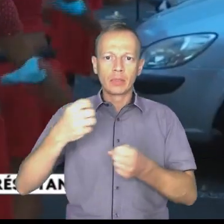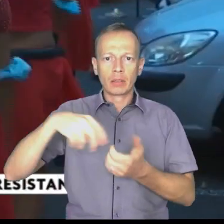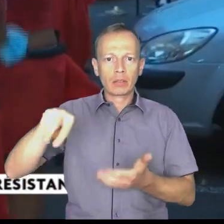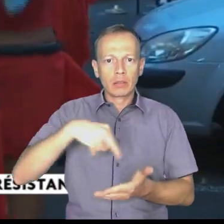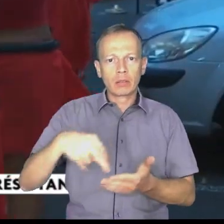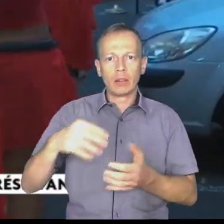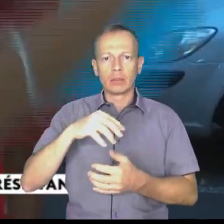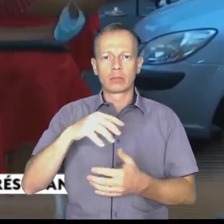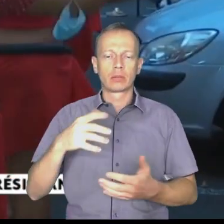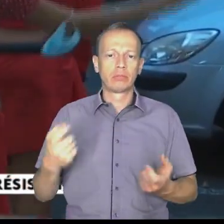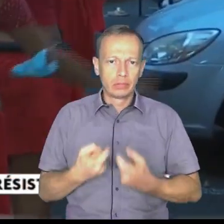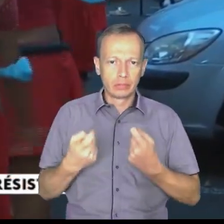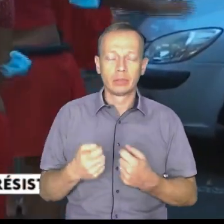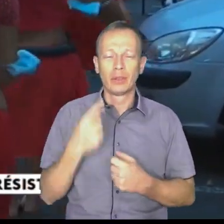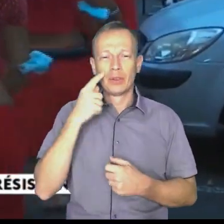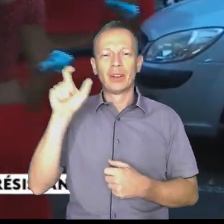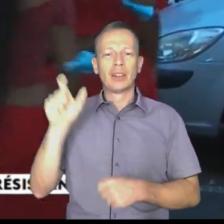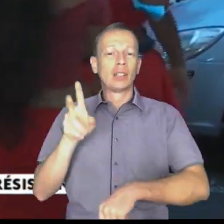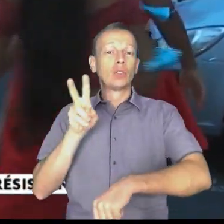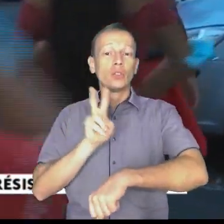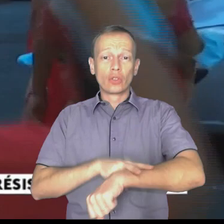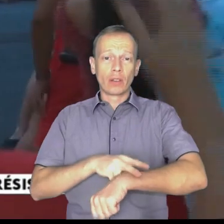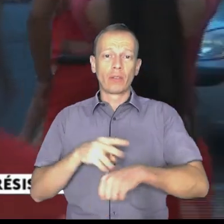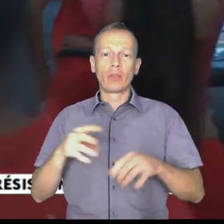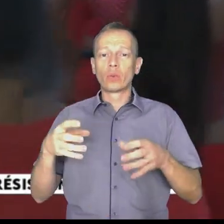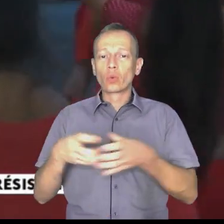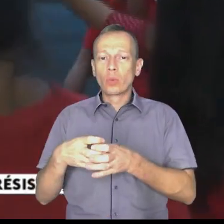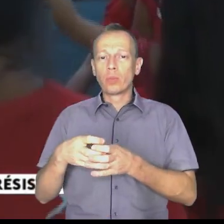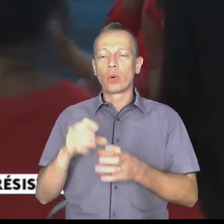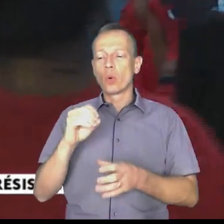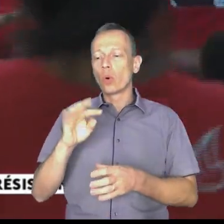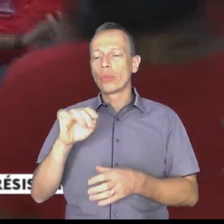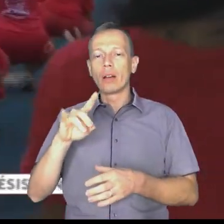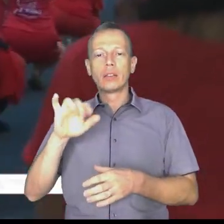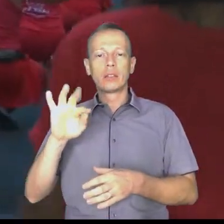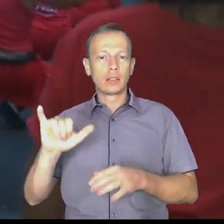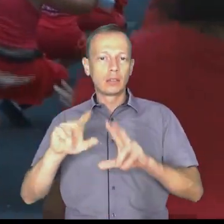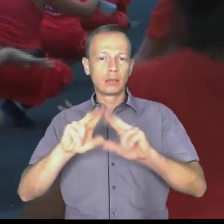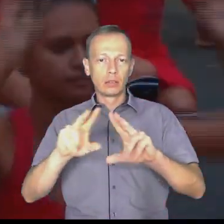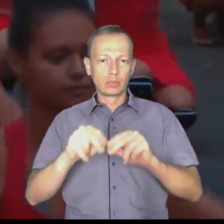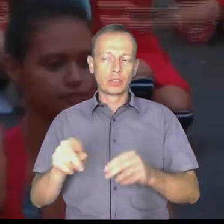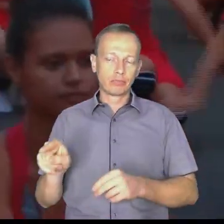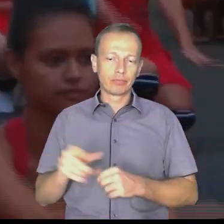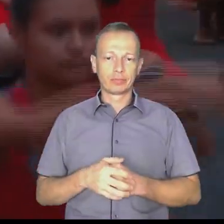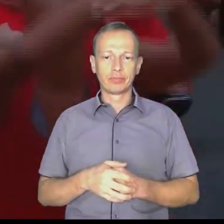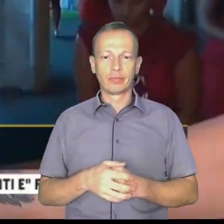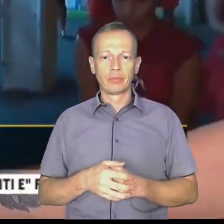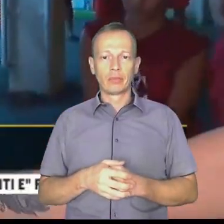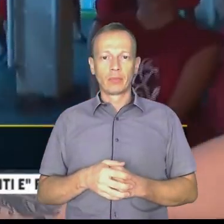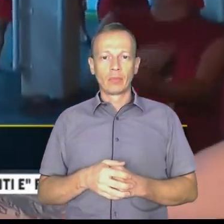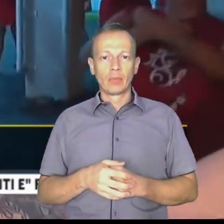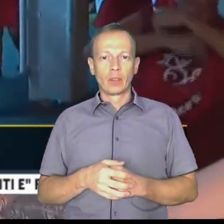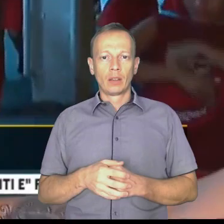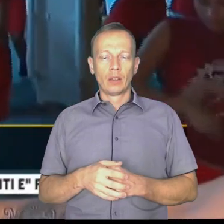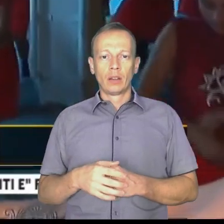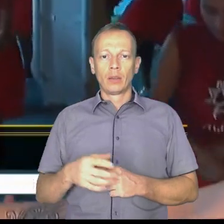Selon Marguerite Lai, chef de la troupe Haute-Tahitier, c'était hier soir, je vous propose de l'écouter. On ne peut pas présenter une